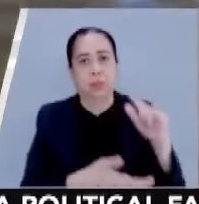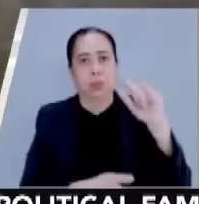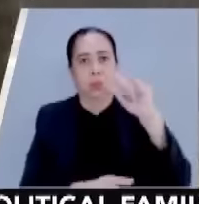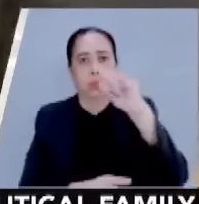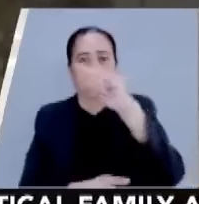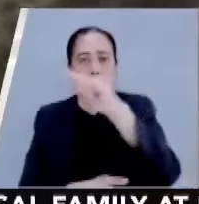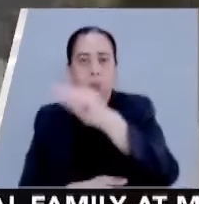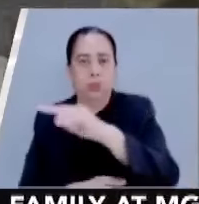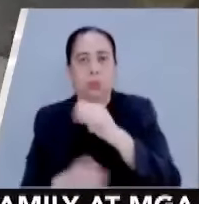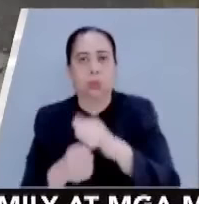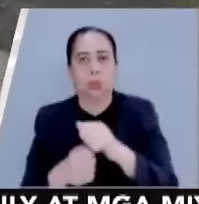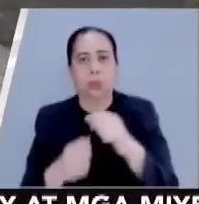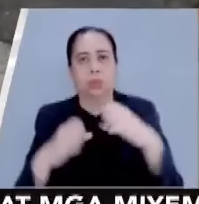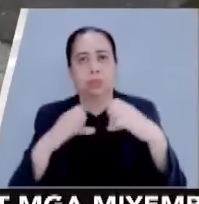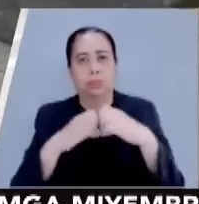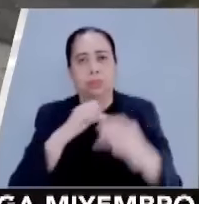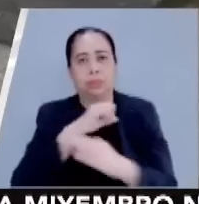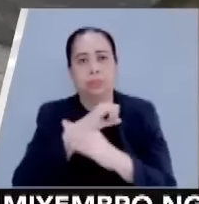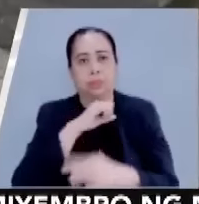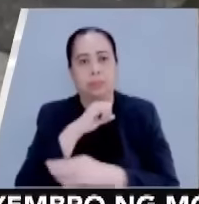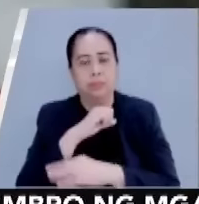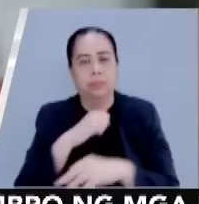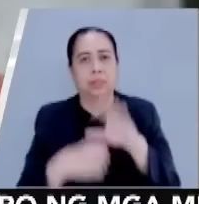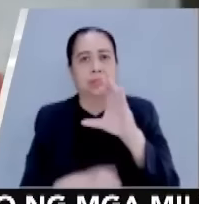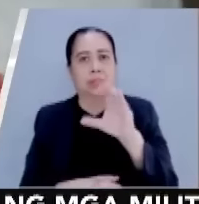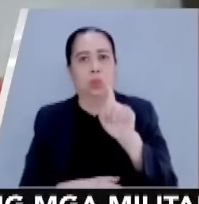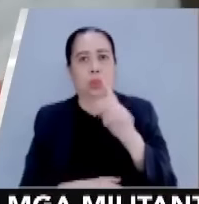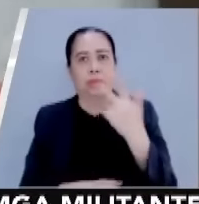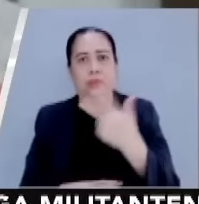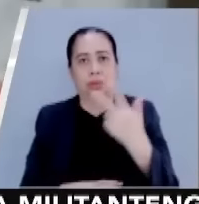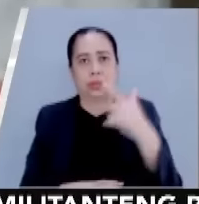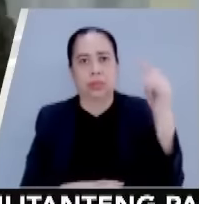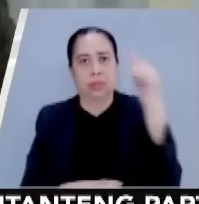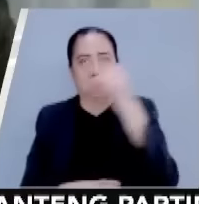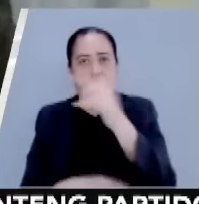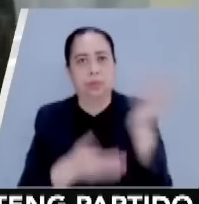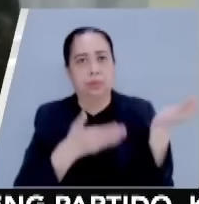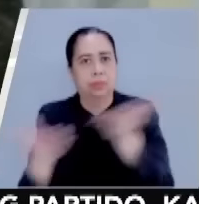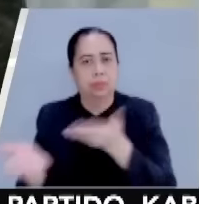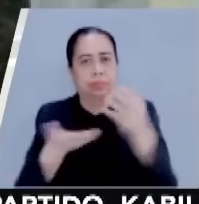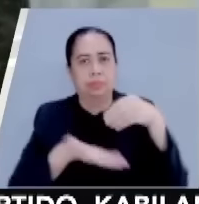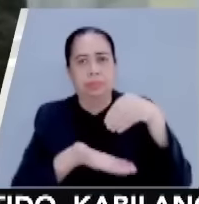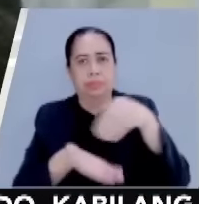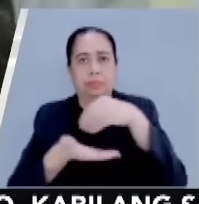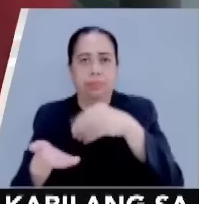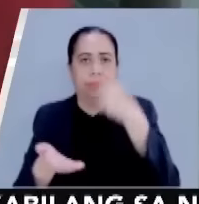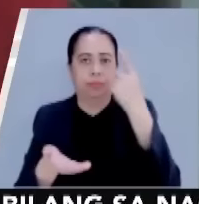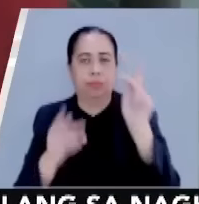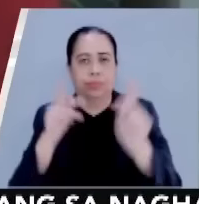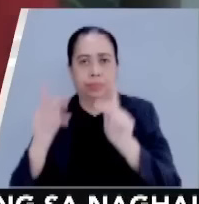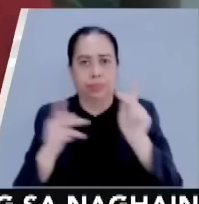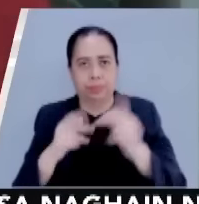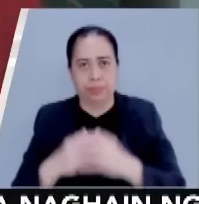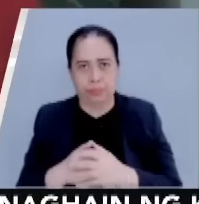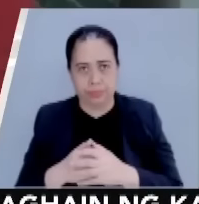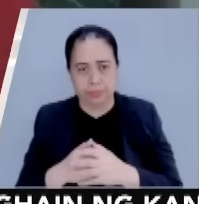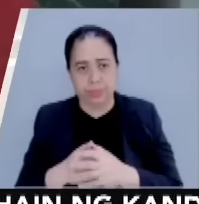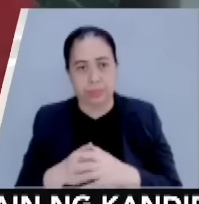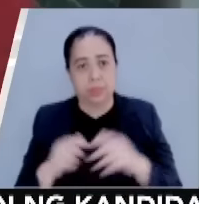Foundation sa kay ng Air Force C-130 para maghatid ng relief goods sa mga evacuees doon. Pero itong bagyo na